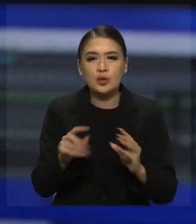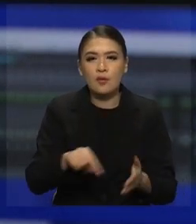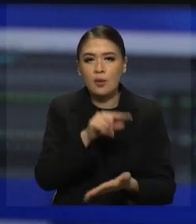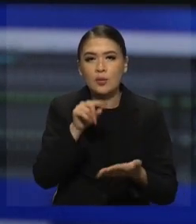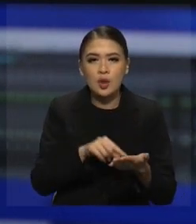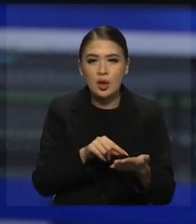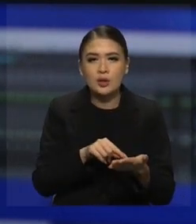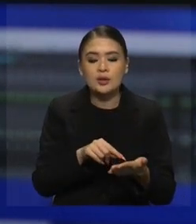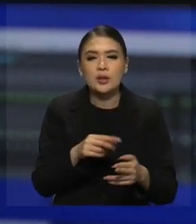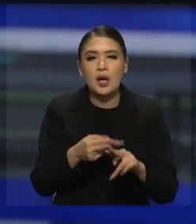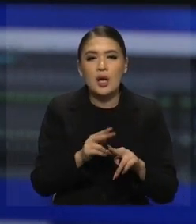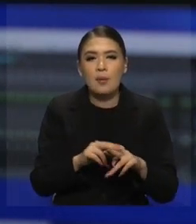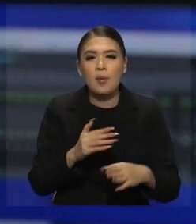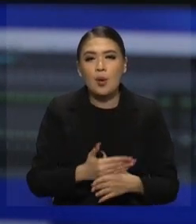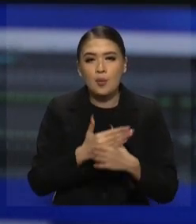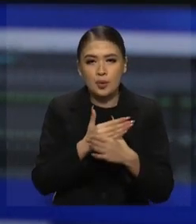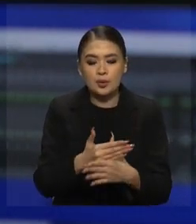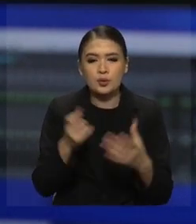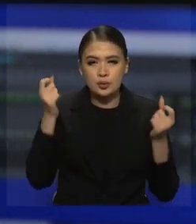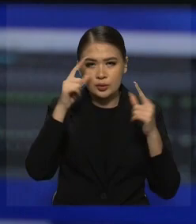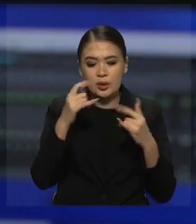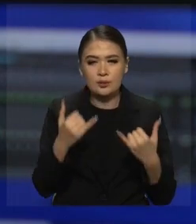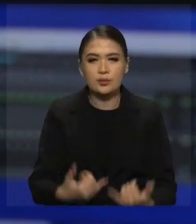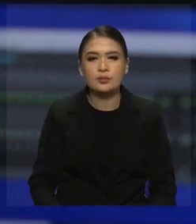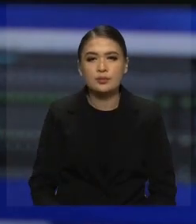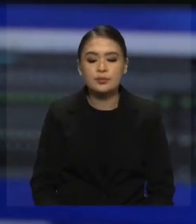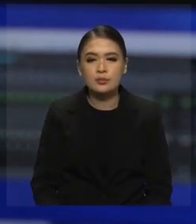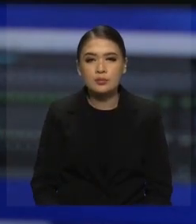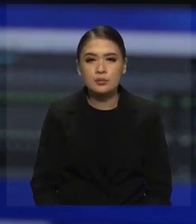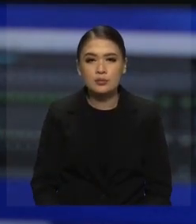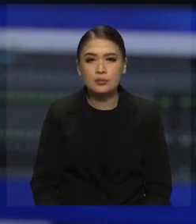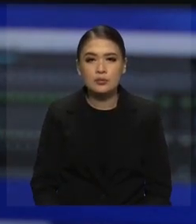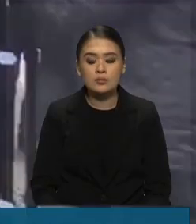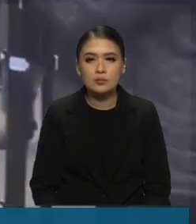и благотворительность. Айман Каймулдина расскажет подробнее.